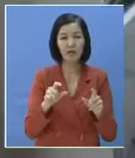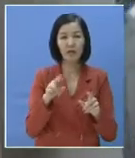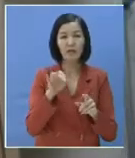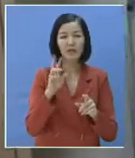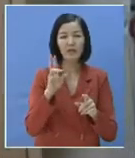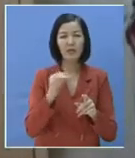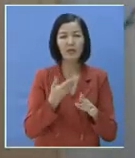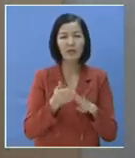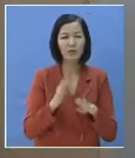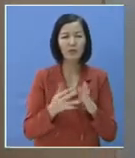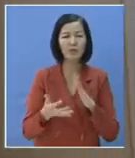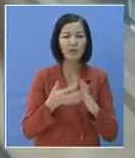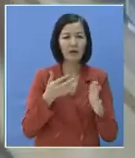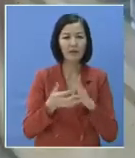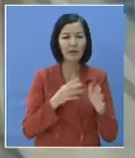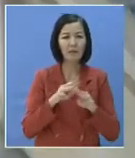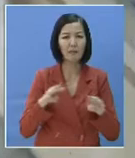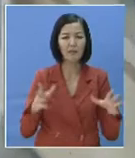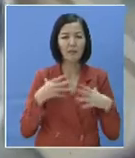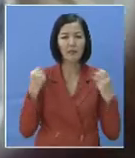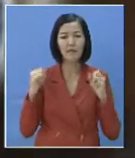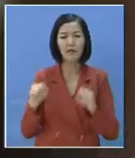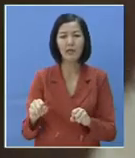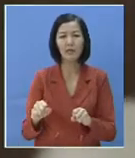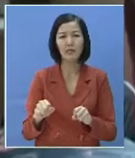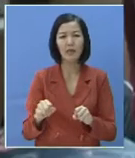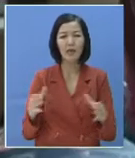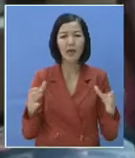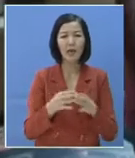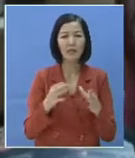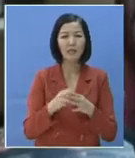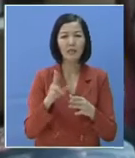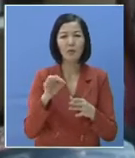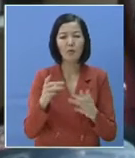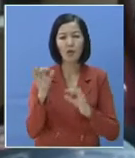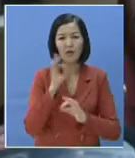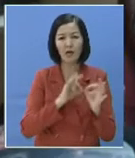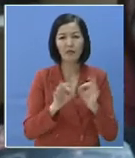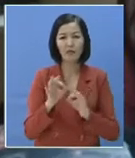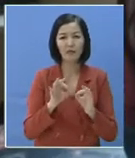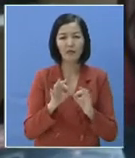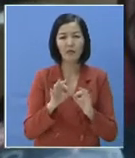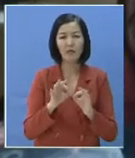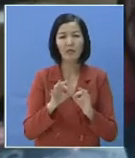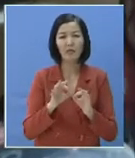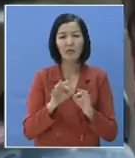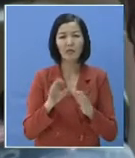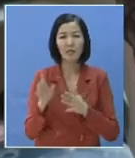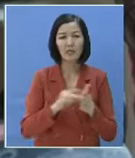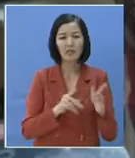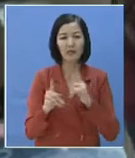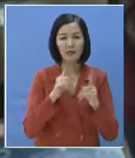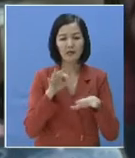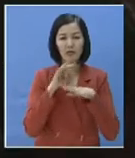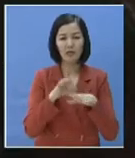стала настолько острой, что министру здравоохранения и агентству по лекарственным средствам пришлось созвать экстренное